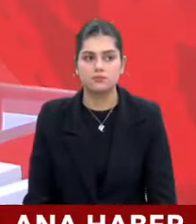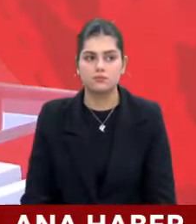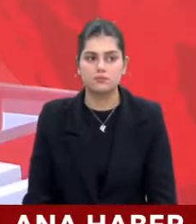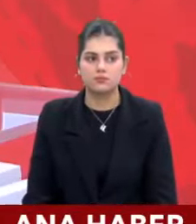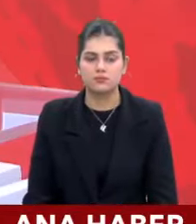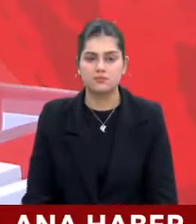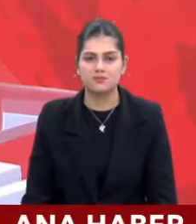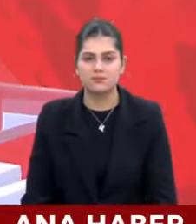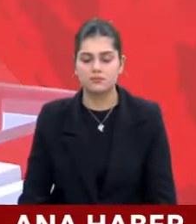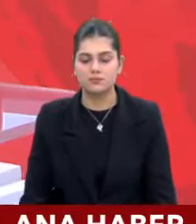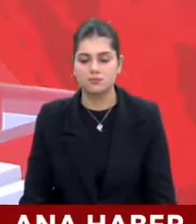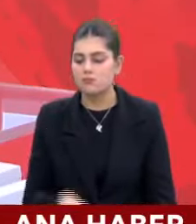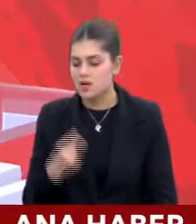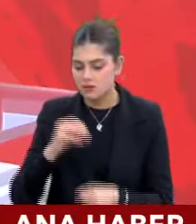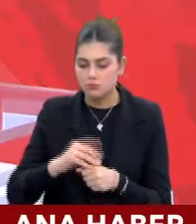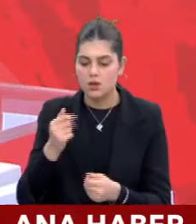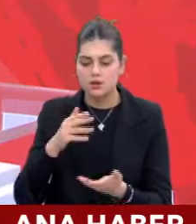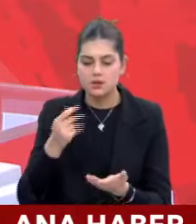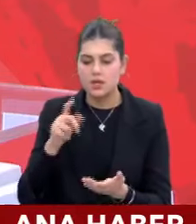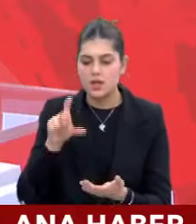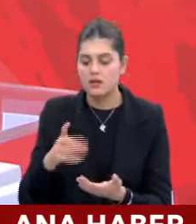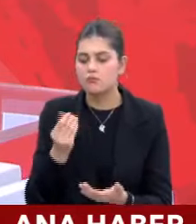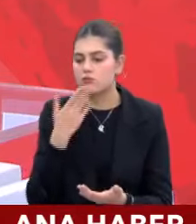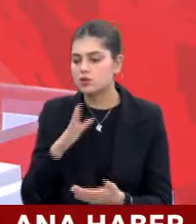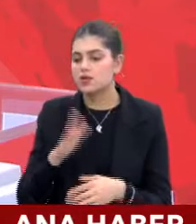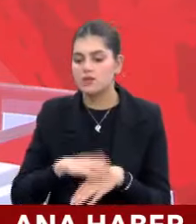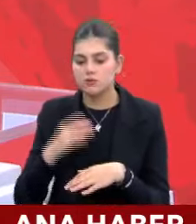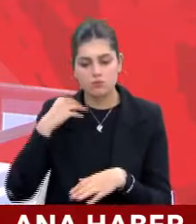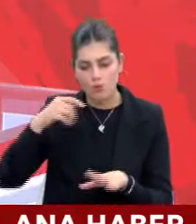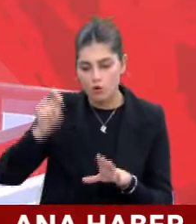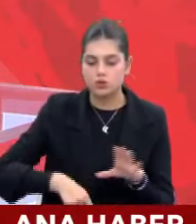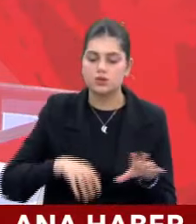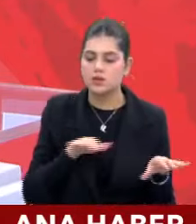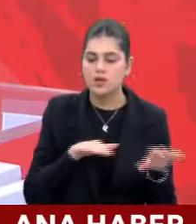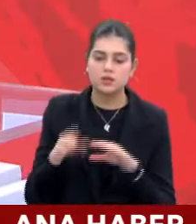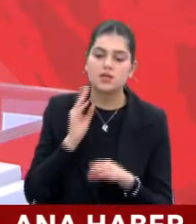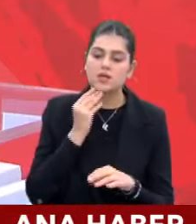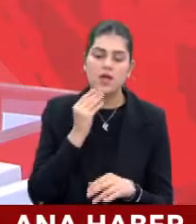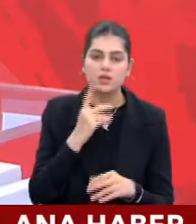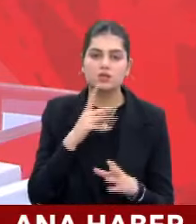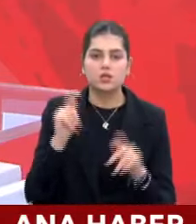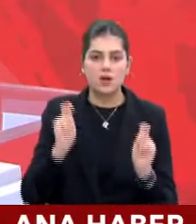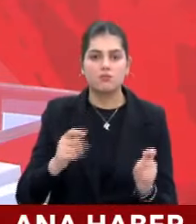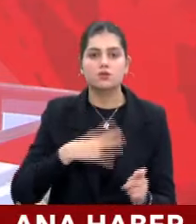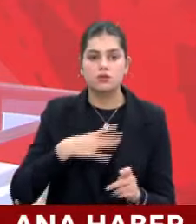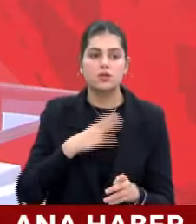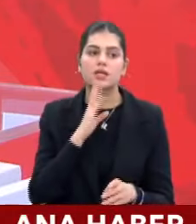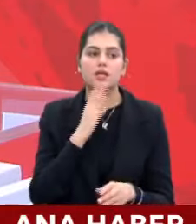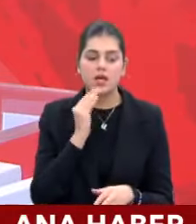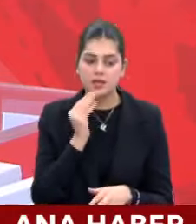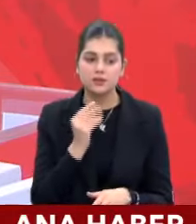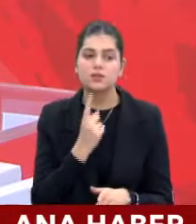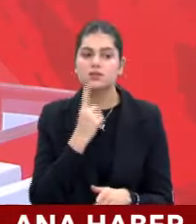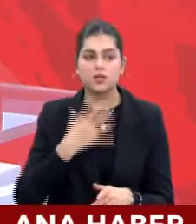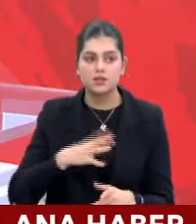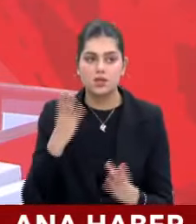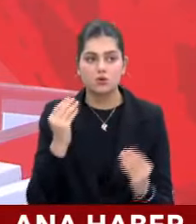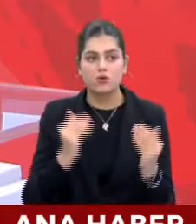nakdi miktarı yetmeyince ne yapıyoruz? Kredi kartına başvuruyoruz. Şimdi bunu gençler de yapmak istiyorlar. Çünkü gençlerin istekleri çok